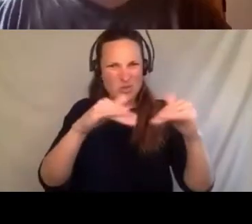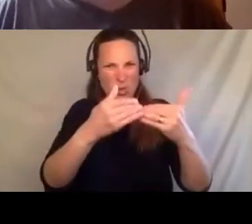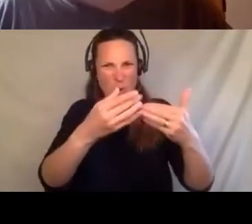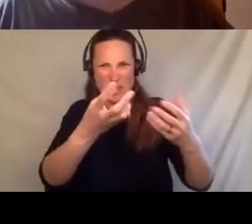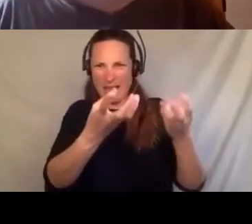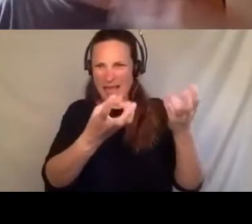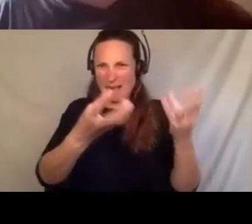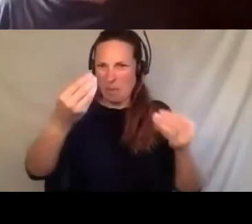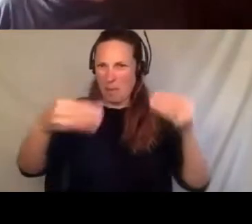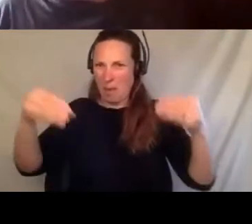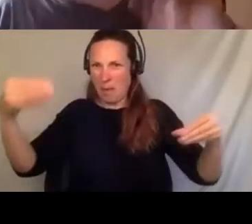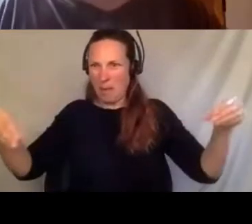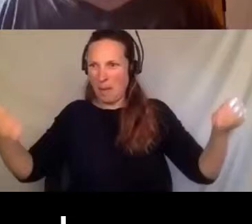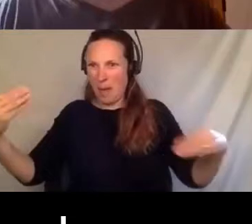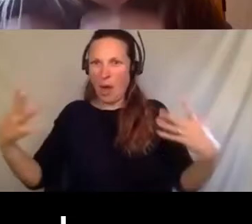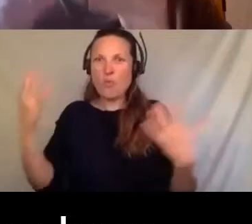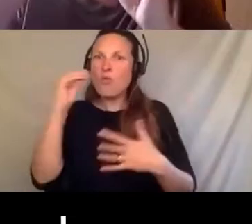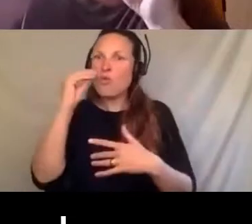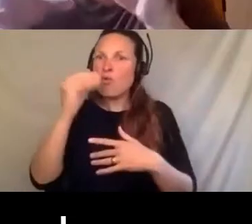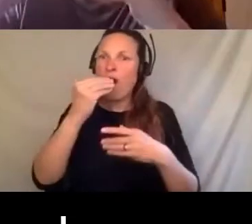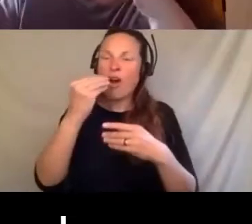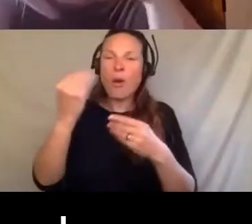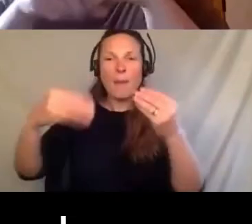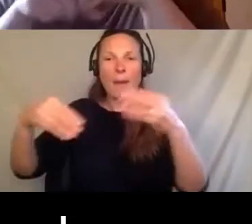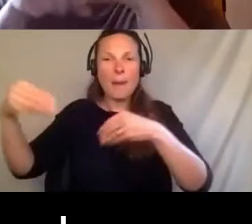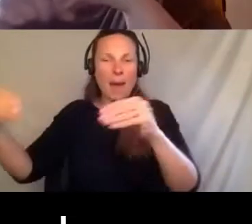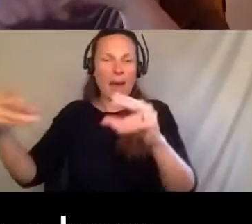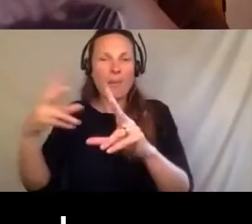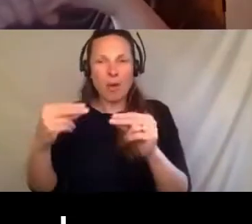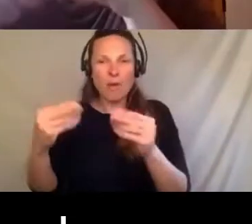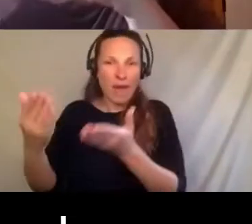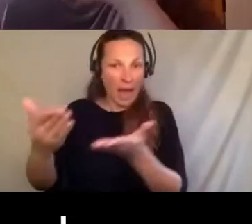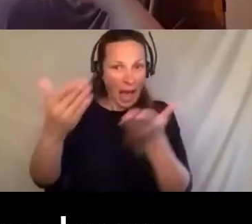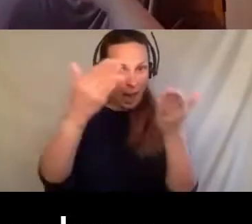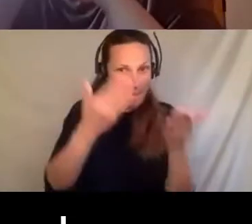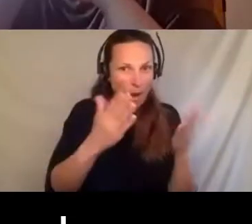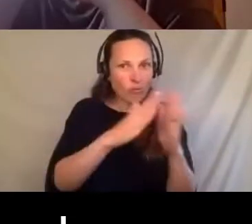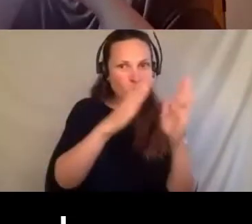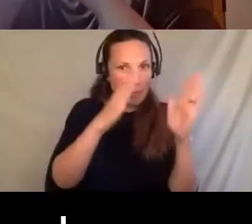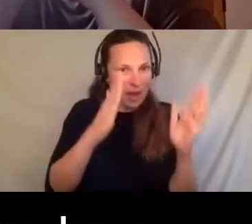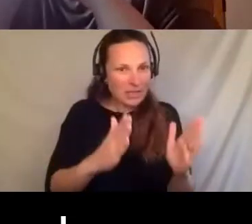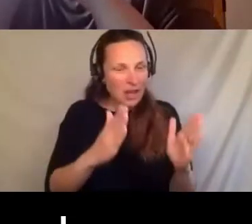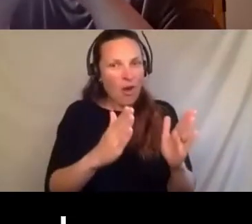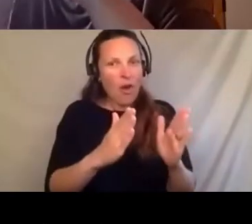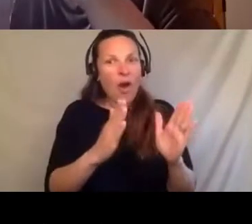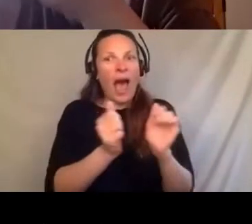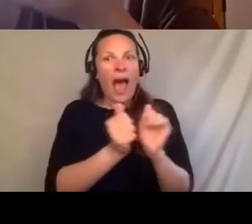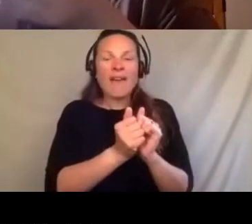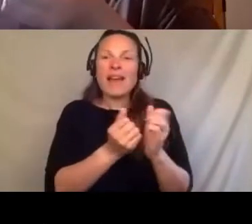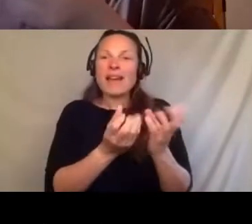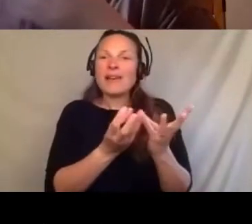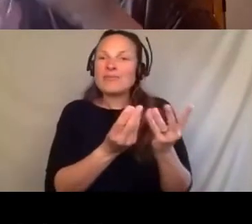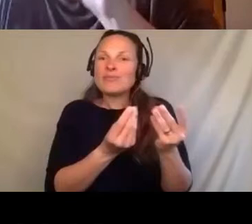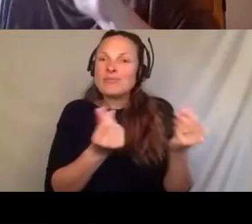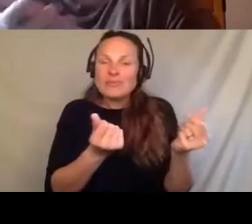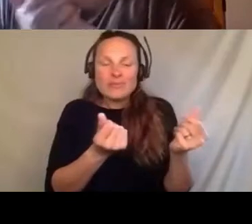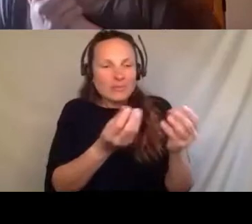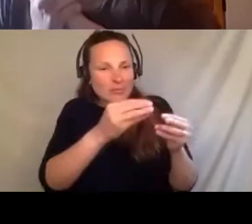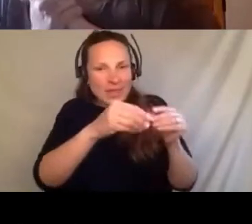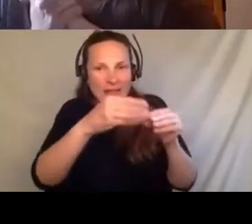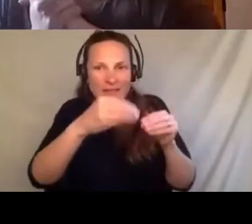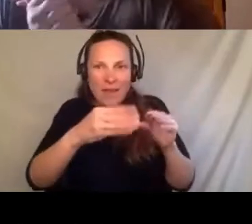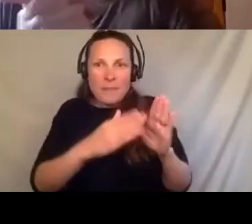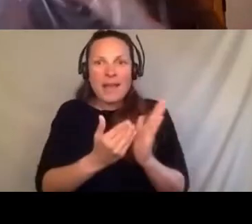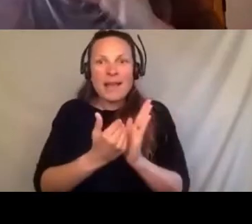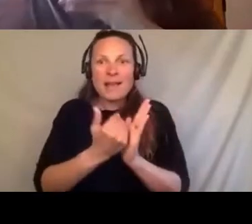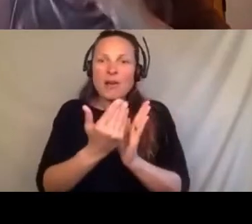vos petites graines au vent ou vos fleurs. Et ensuite, vous pouvez prendre votre petit sac brun, puis là, arriver chez vous et défaire les têtes des fleurs, puis